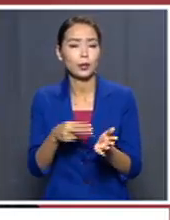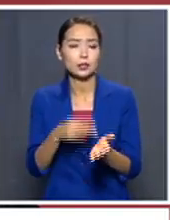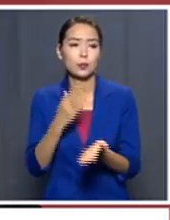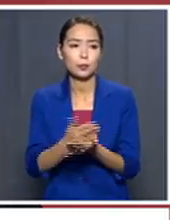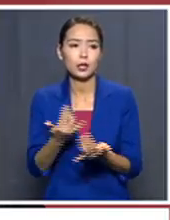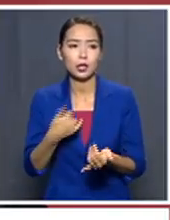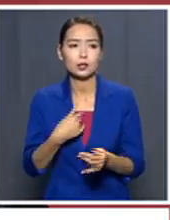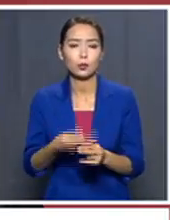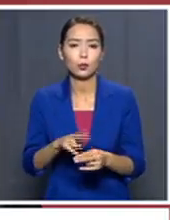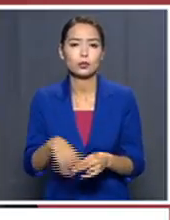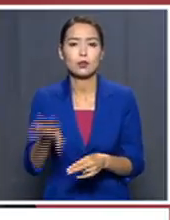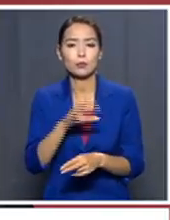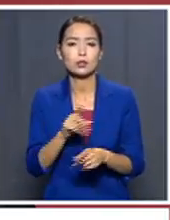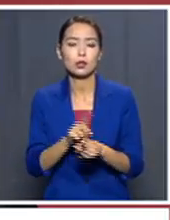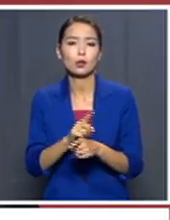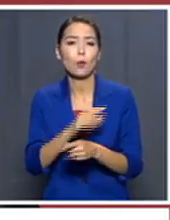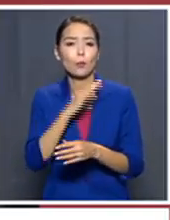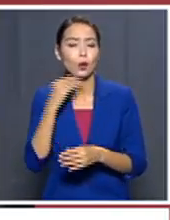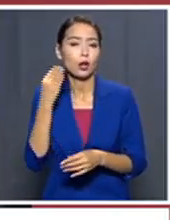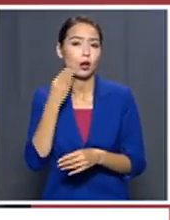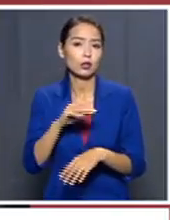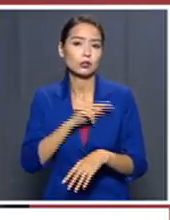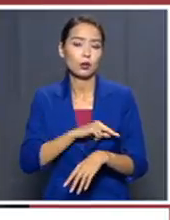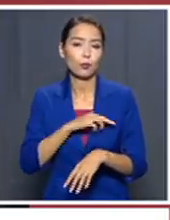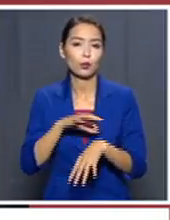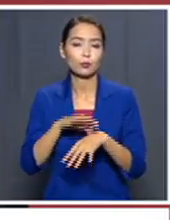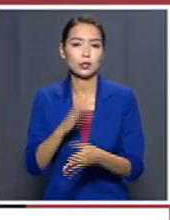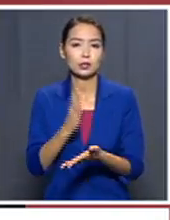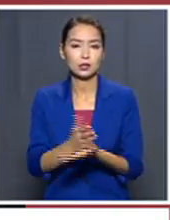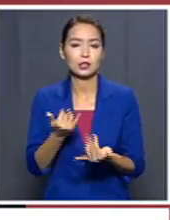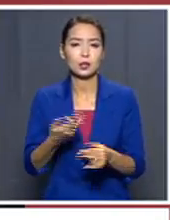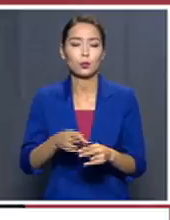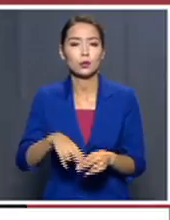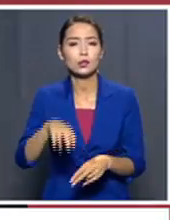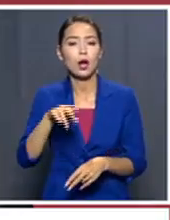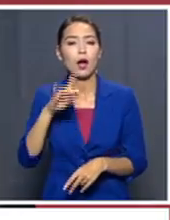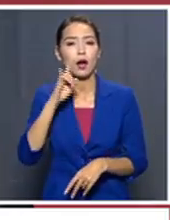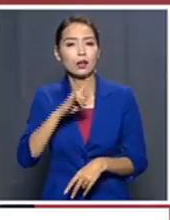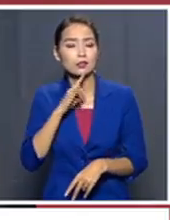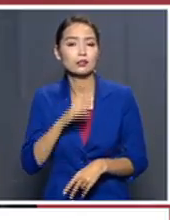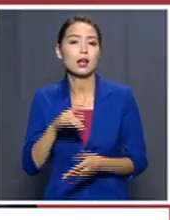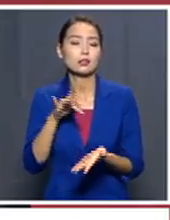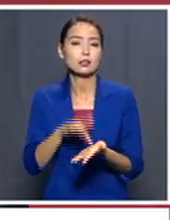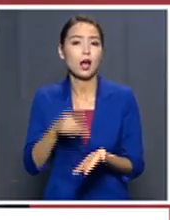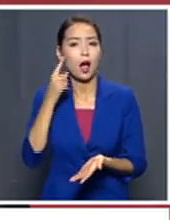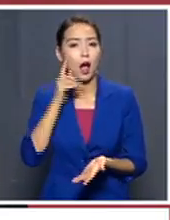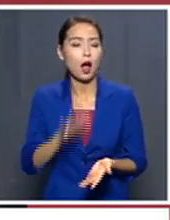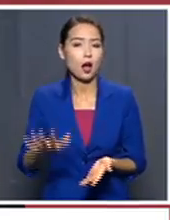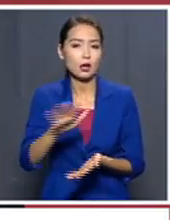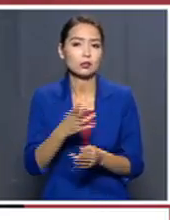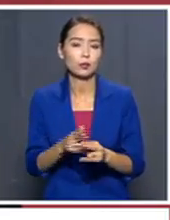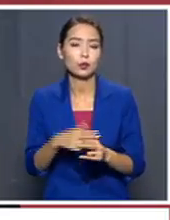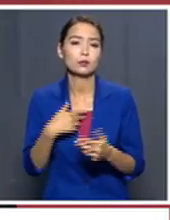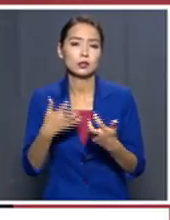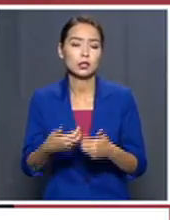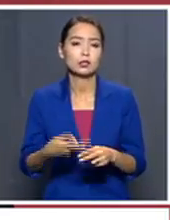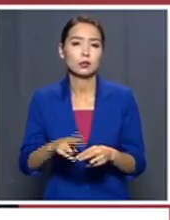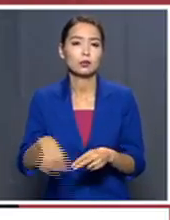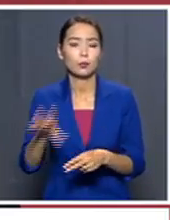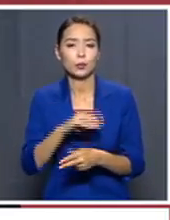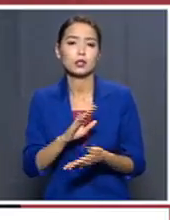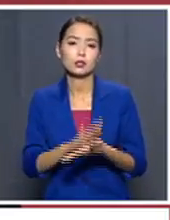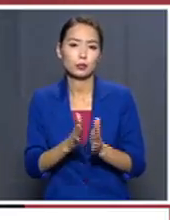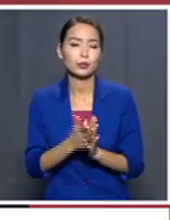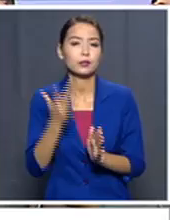осы бағытта ауқымды жұмыстар жүріп жатыр. Біз Қазақстанды Орта Азия нарығының қақпасы ретінде көреміз. Сондықтан қашанда бірлесіп жұмыс